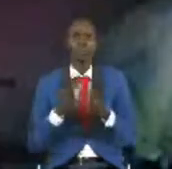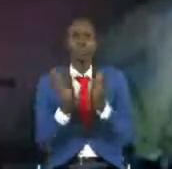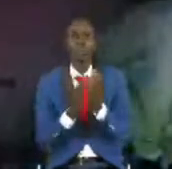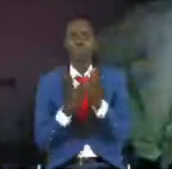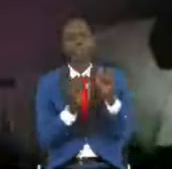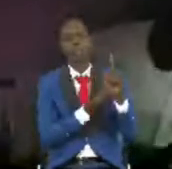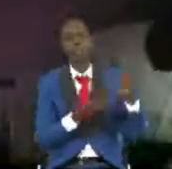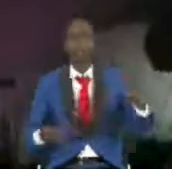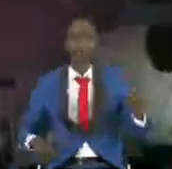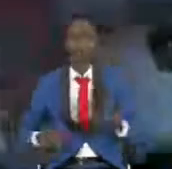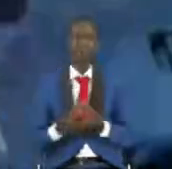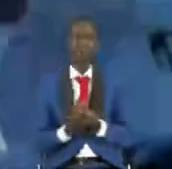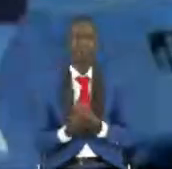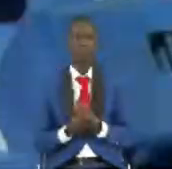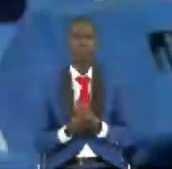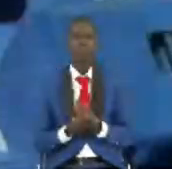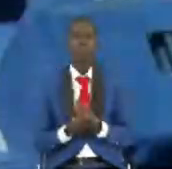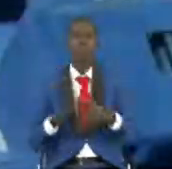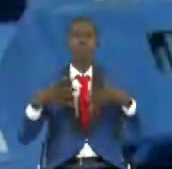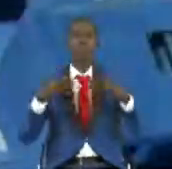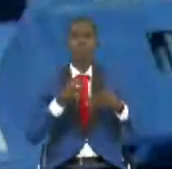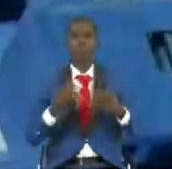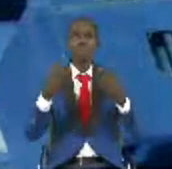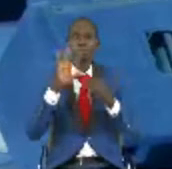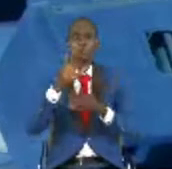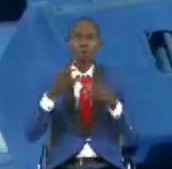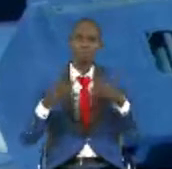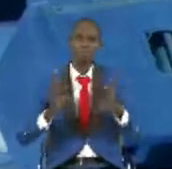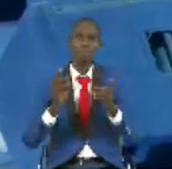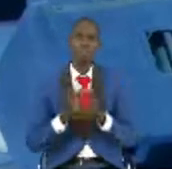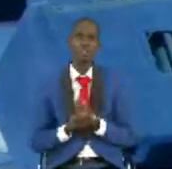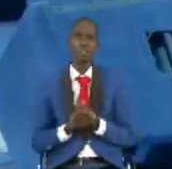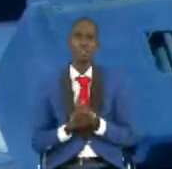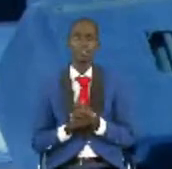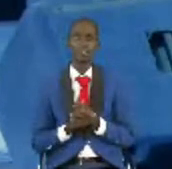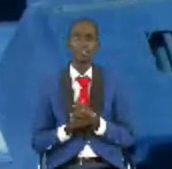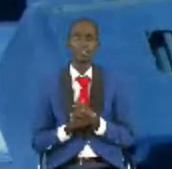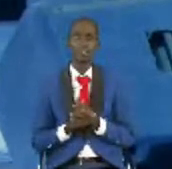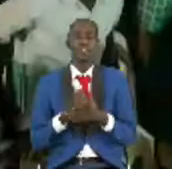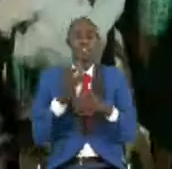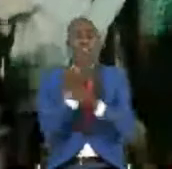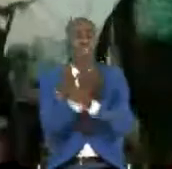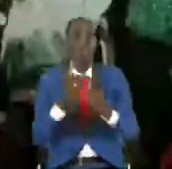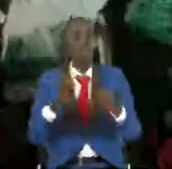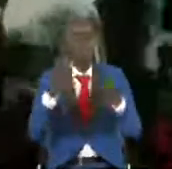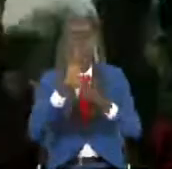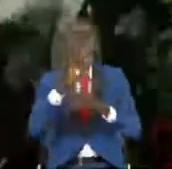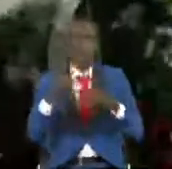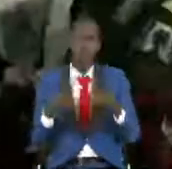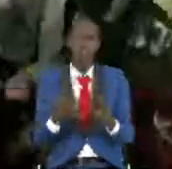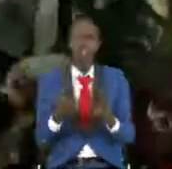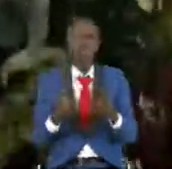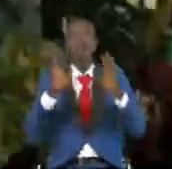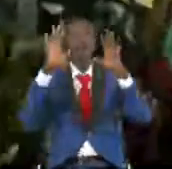Gloire à Dieu. La guérison vient pour toi. La délivrance vient pour toi.